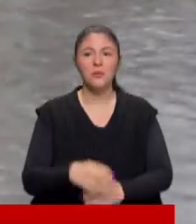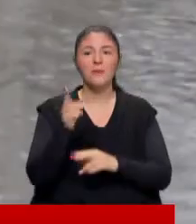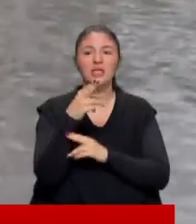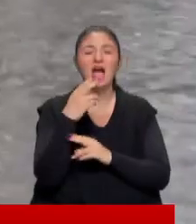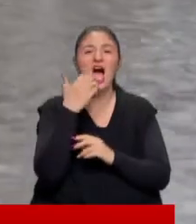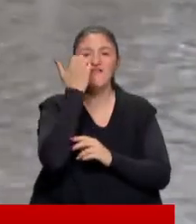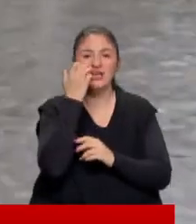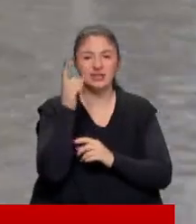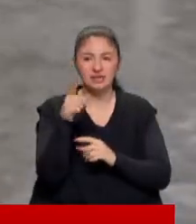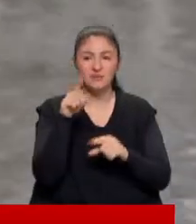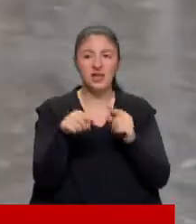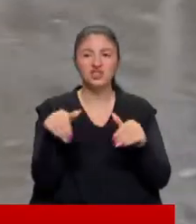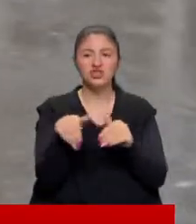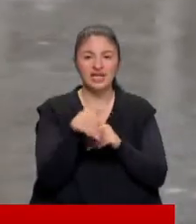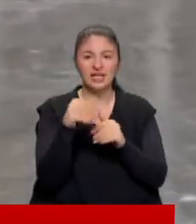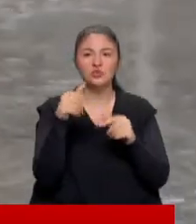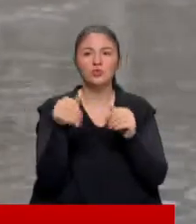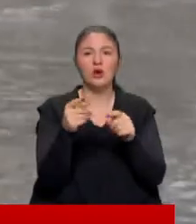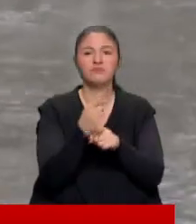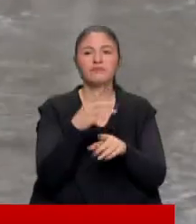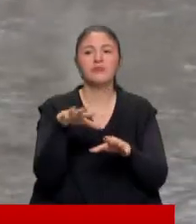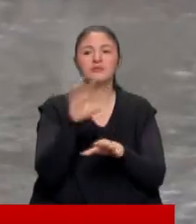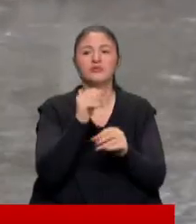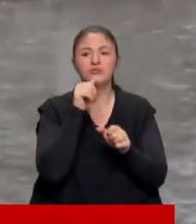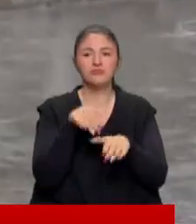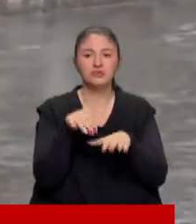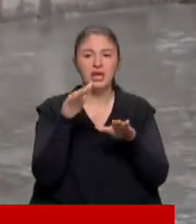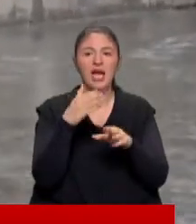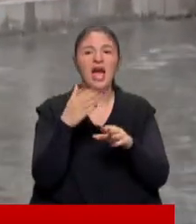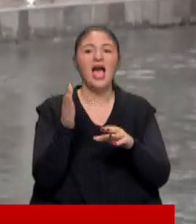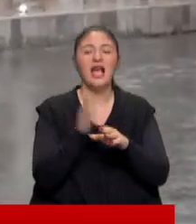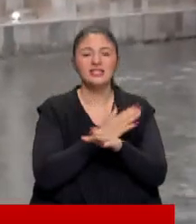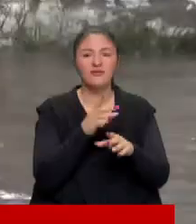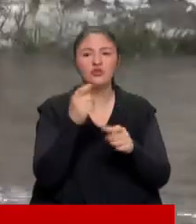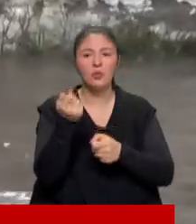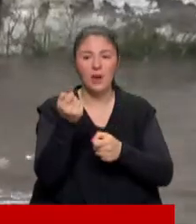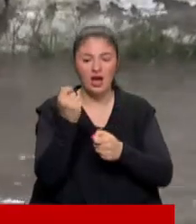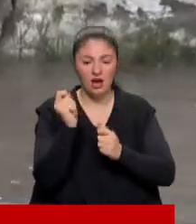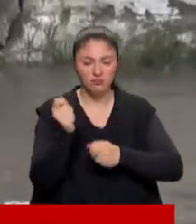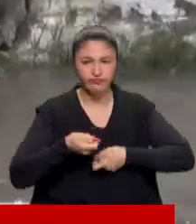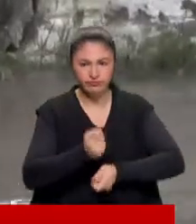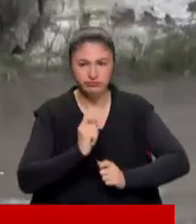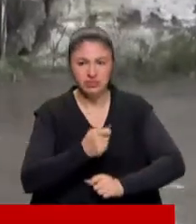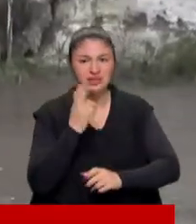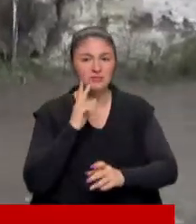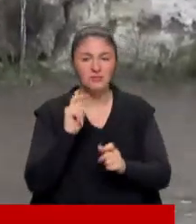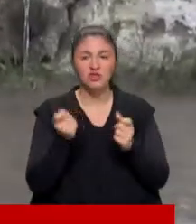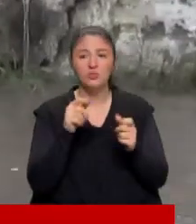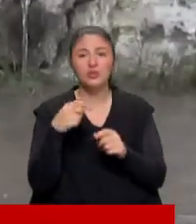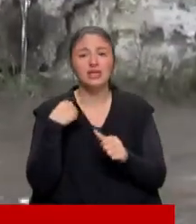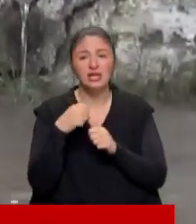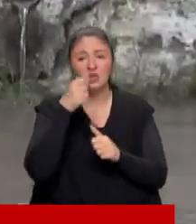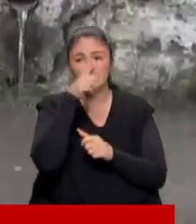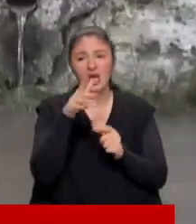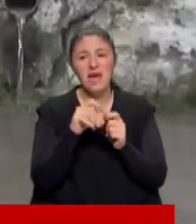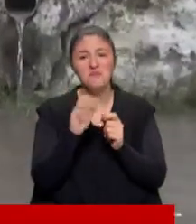Balıkesir Ayvalık'taysa bazı cadde ve sokaklar suya gömüldü. Esnaf mazgalları sopalarla açmaya çalıştı. Bugün de yine